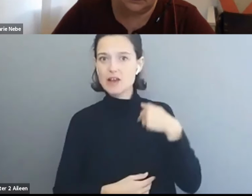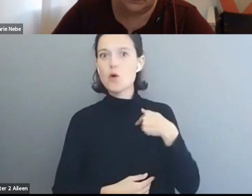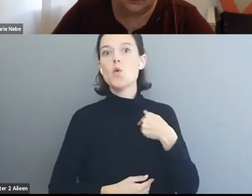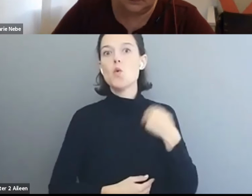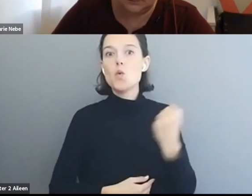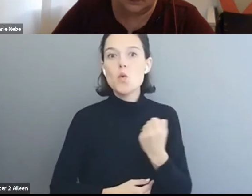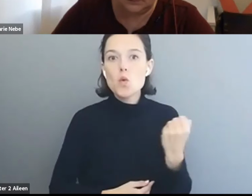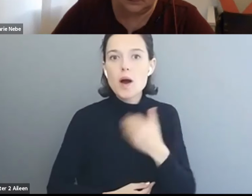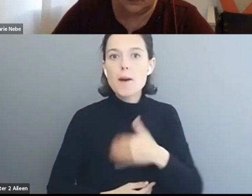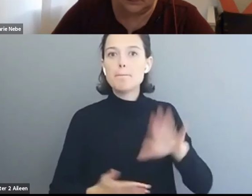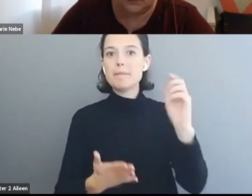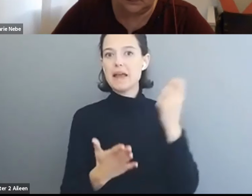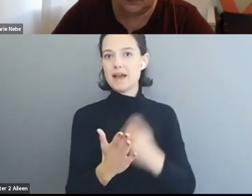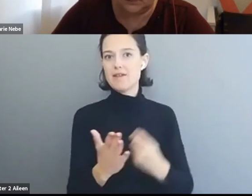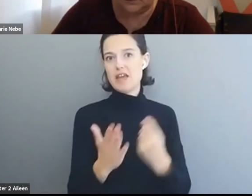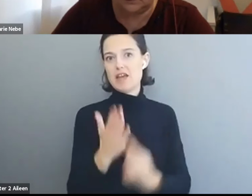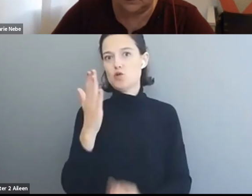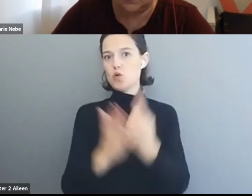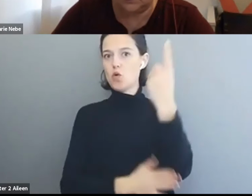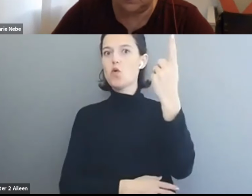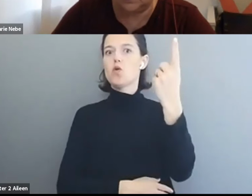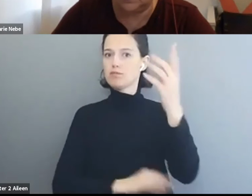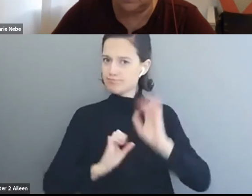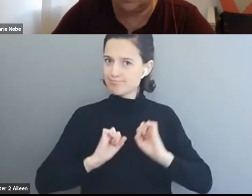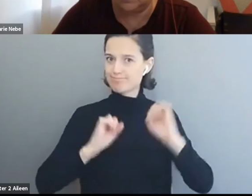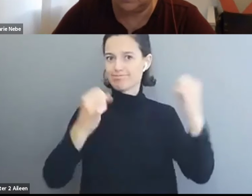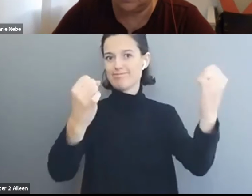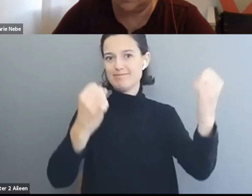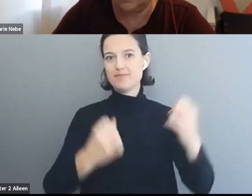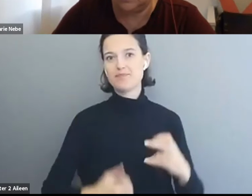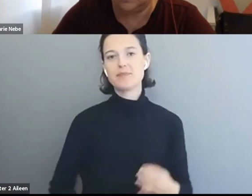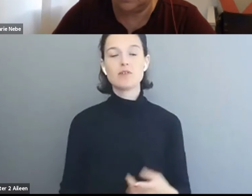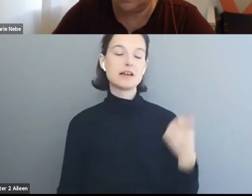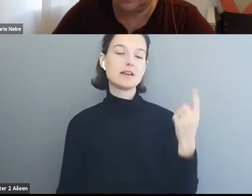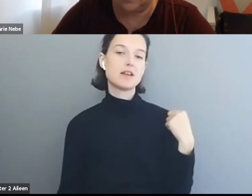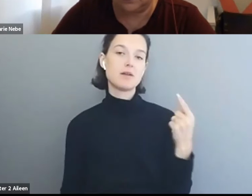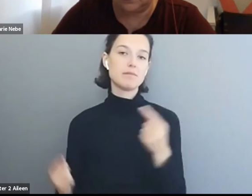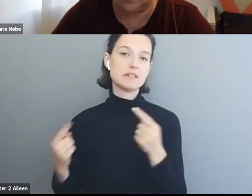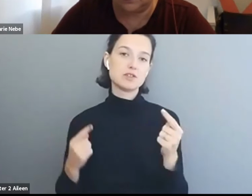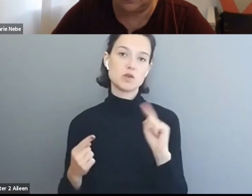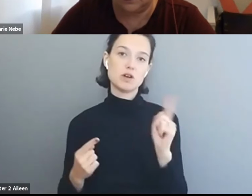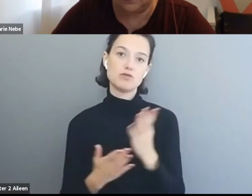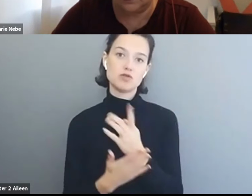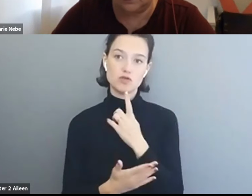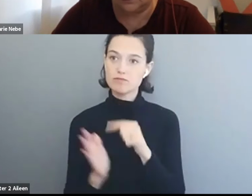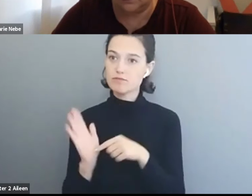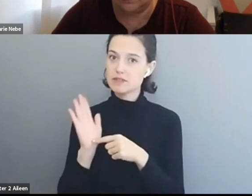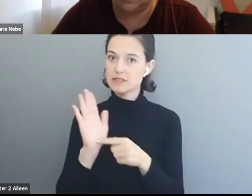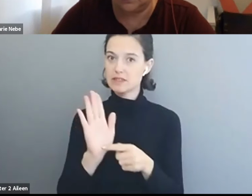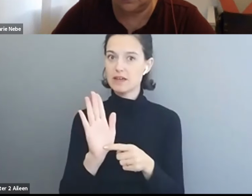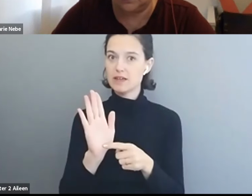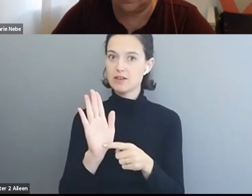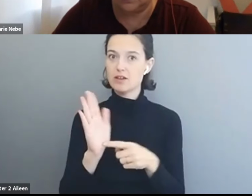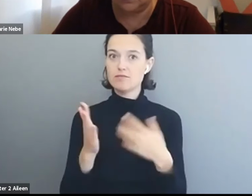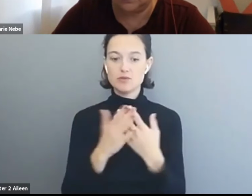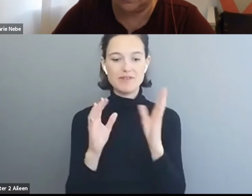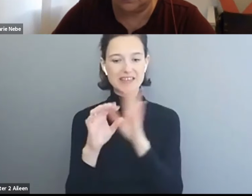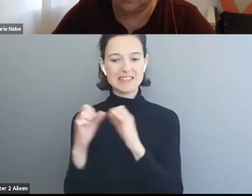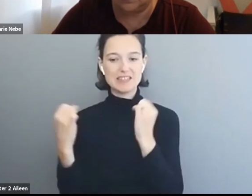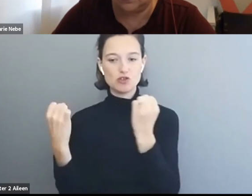kam ja in der vorherigen Diskussion auch schon ganz stark raus, dass es eben situative oder zeitlich begrenzte Barrieren für alle, also